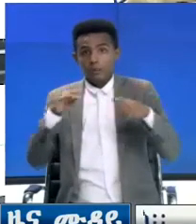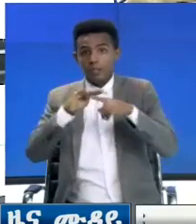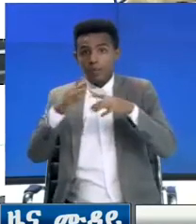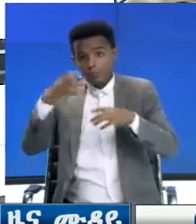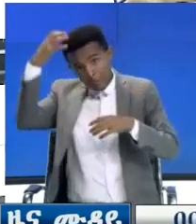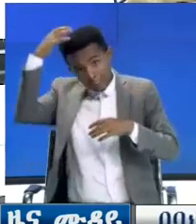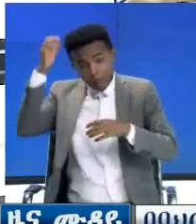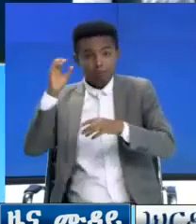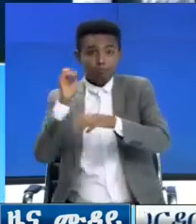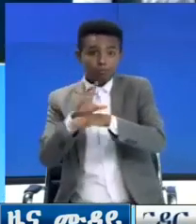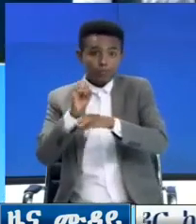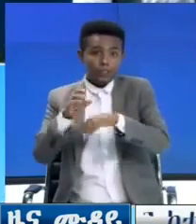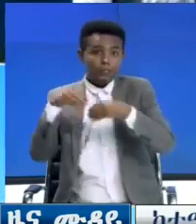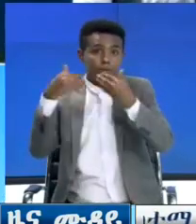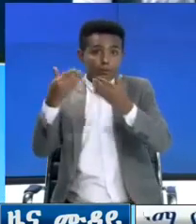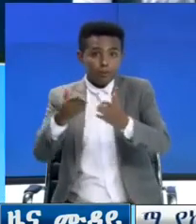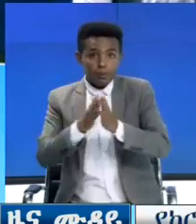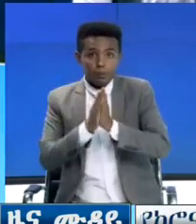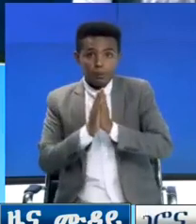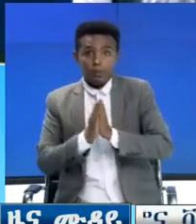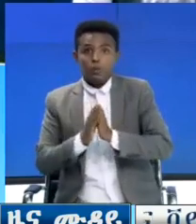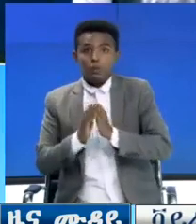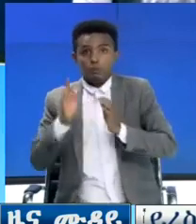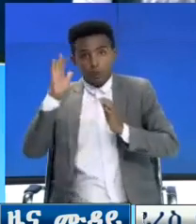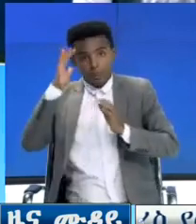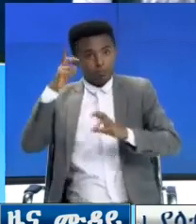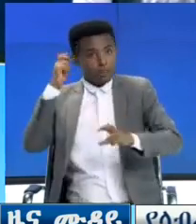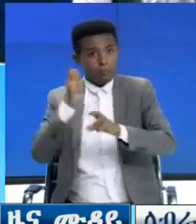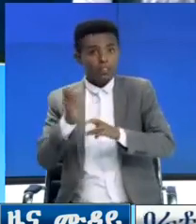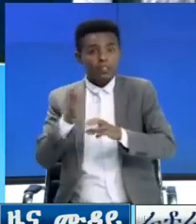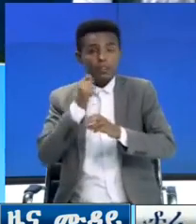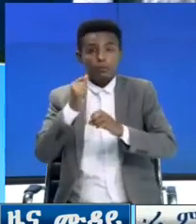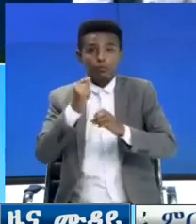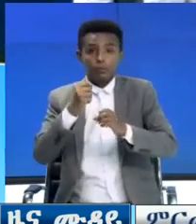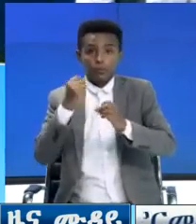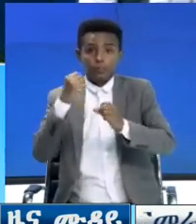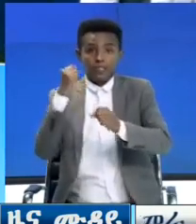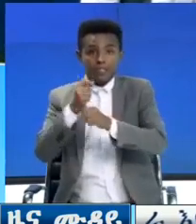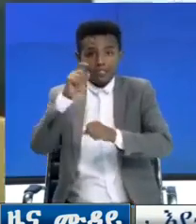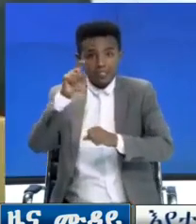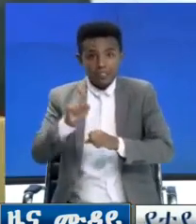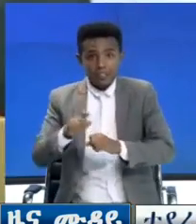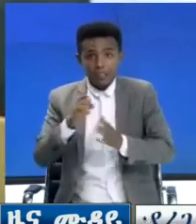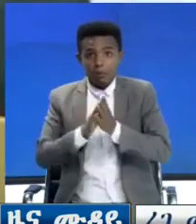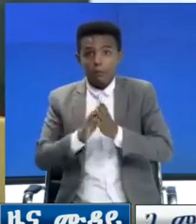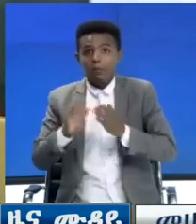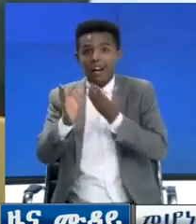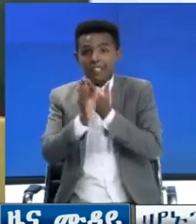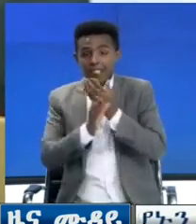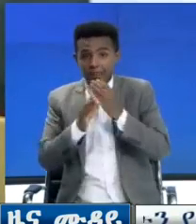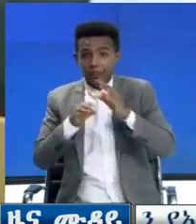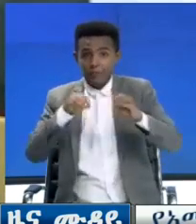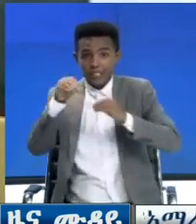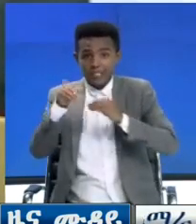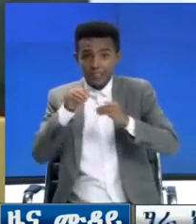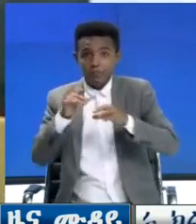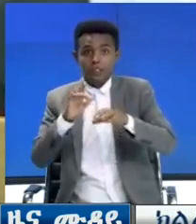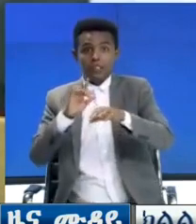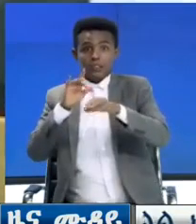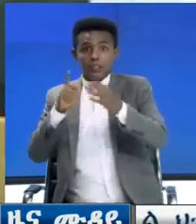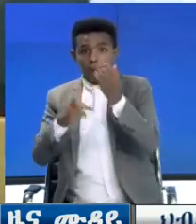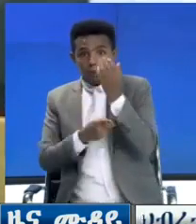ወረርሽኙ የከፋ ጉዳት እንዳያደርስ አይነተኛ መሳሪያዎች መሆናቸውን በመረዳት መስራት ይገባል። በሀገሪቱ የሚንቀሳቀሱ የፖለቲካ ፓርቲዎችም ከመገፋፋት